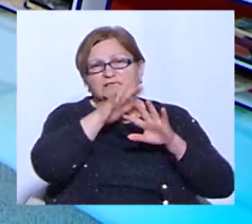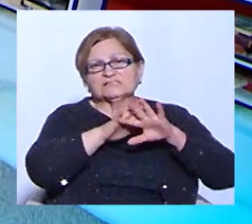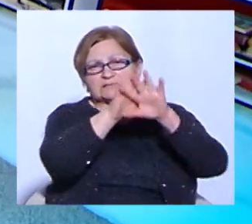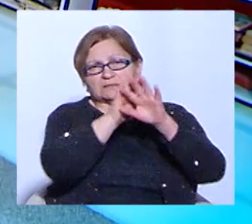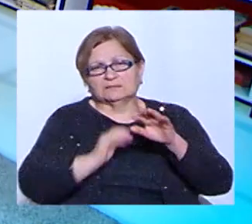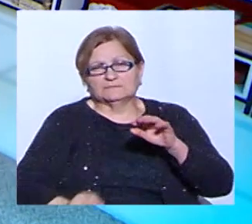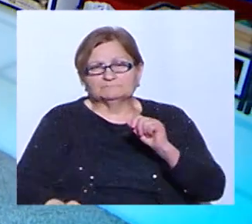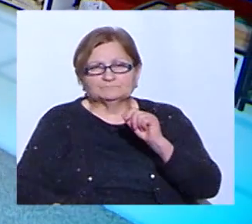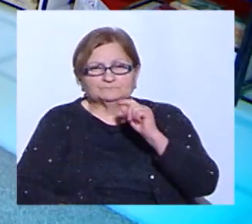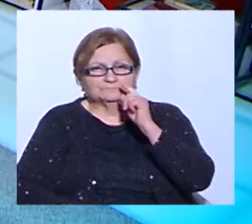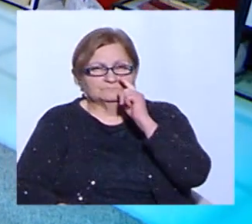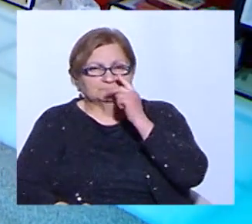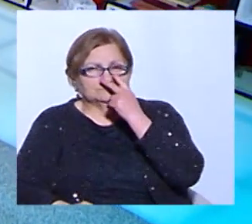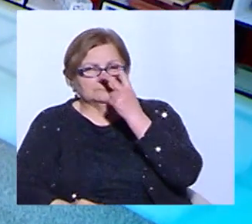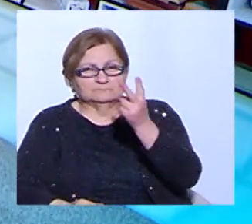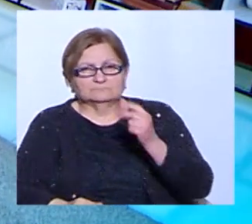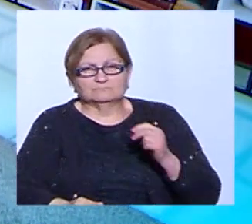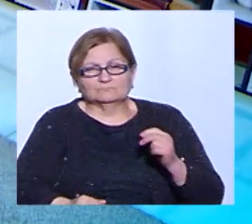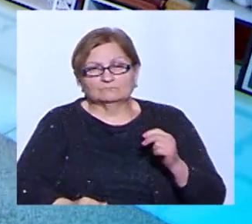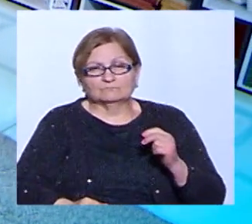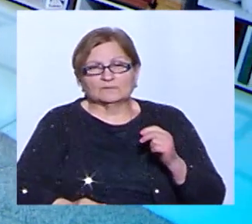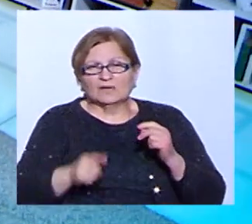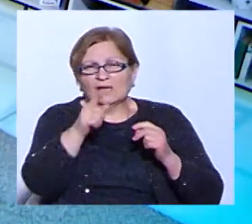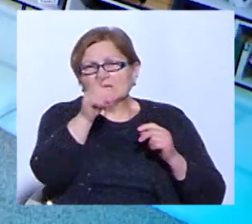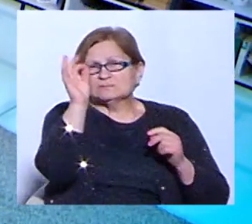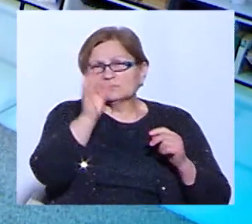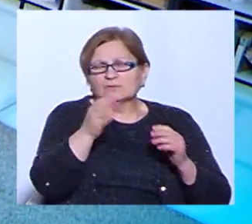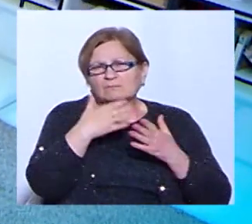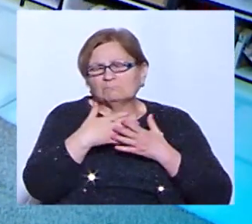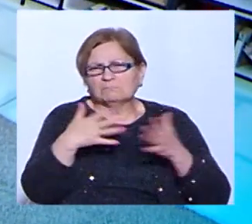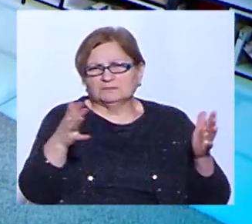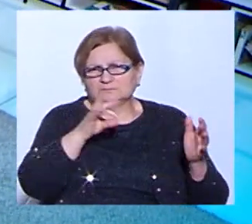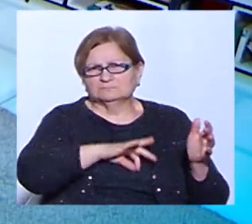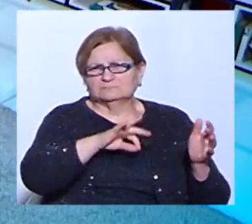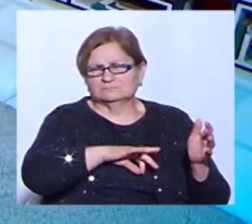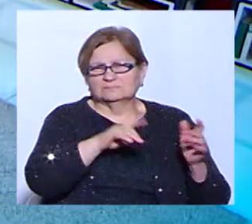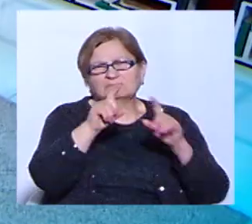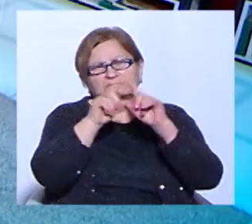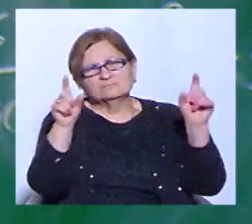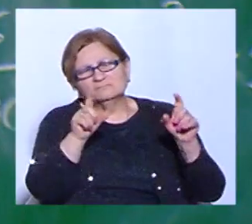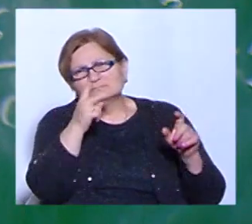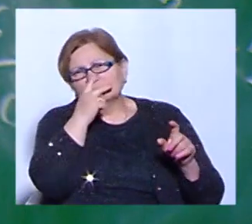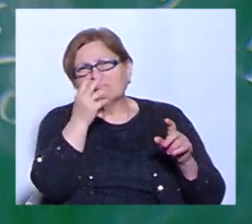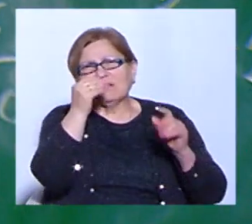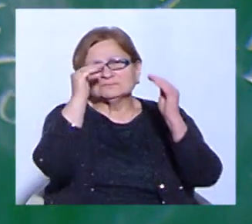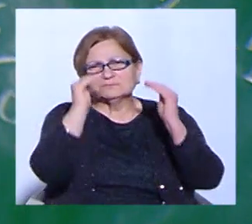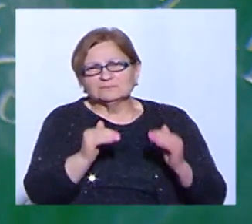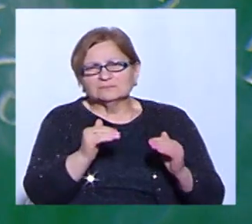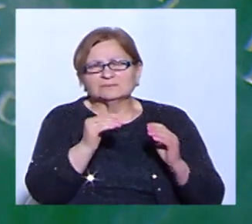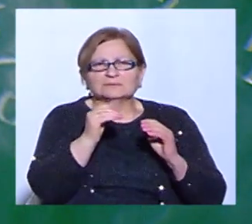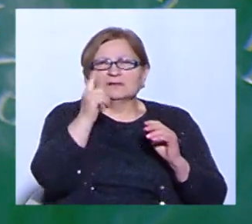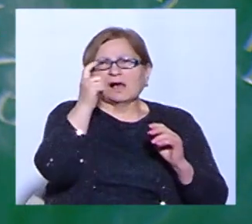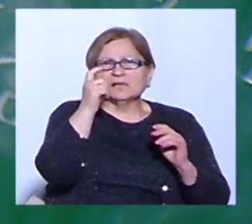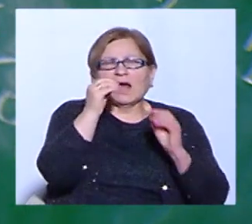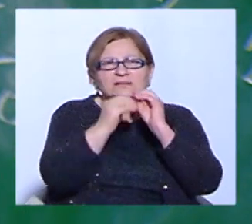აღნიშნული მაგალითები. ესენი არის ის პროცენტები, რომელსაც ხშირად ხმარობთ, უფრო ხშირად, აი, მაგალითად მაღაზიებში ფასდაკლების დროს ხშირად ამობენ